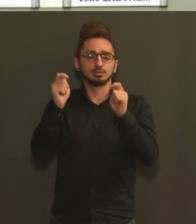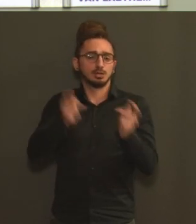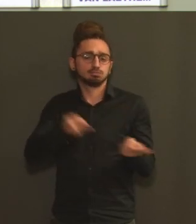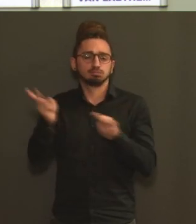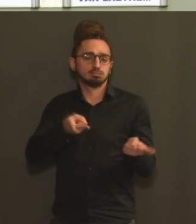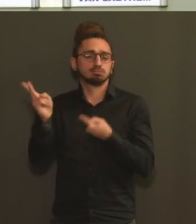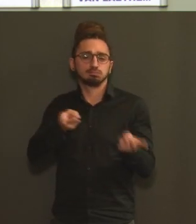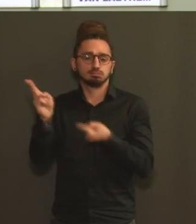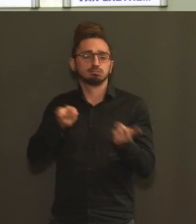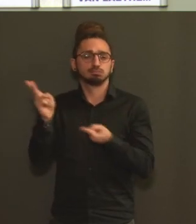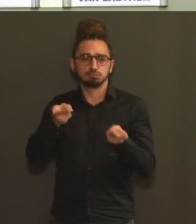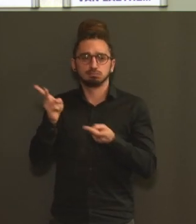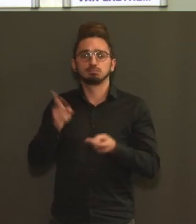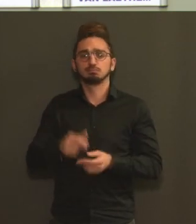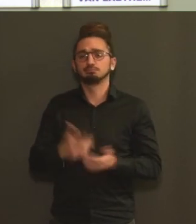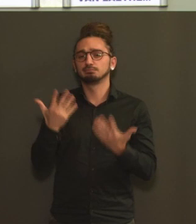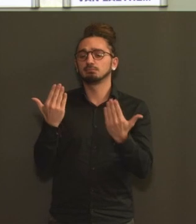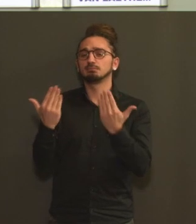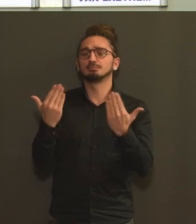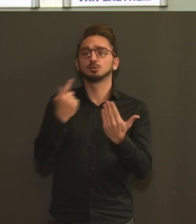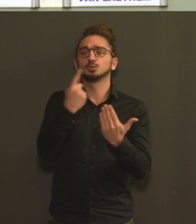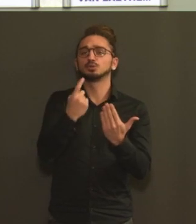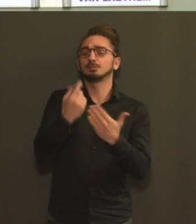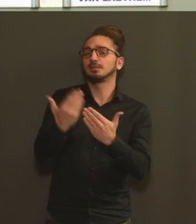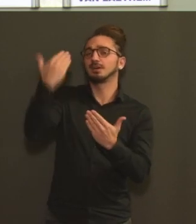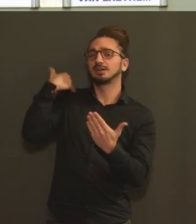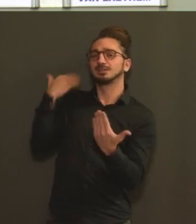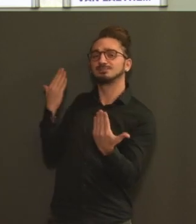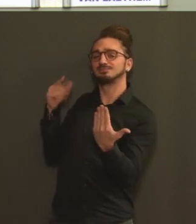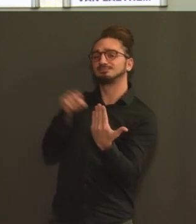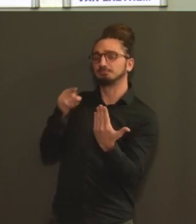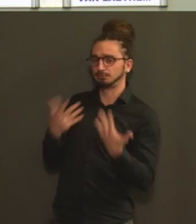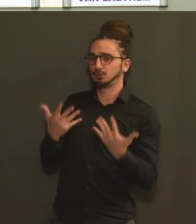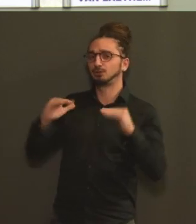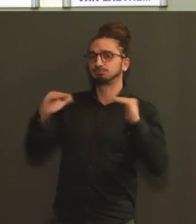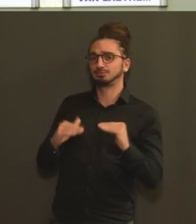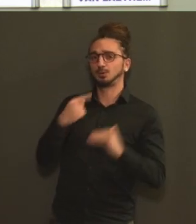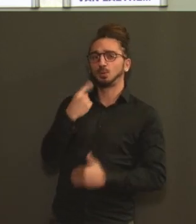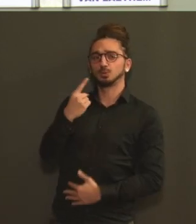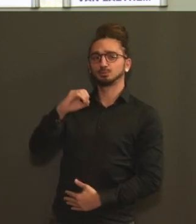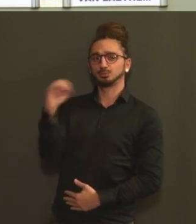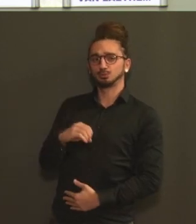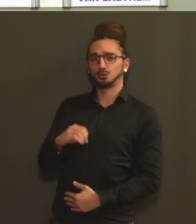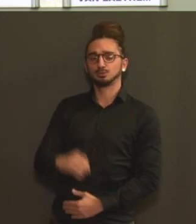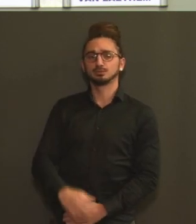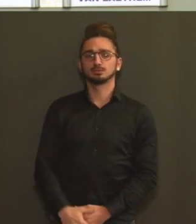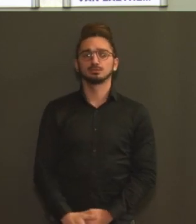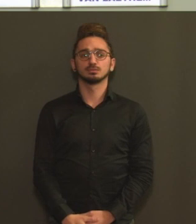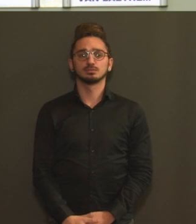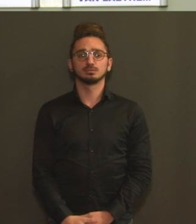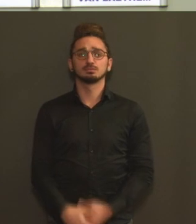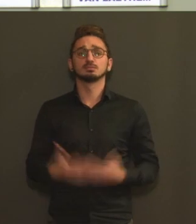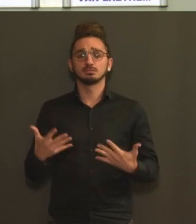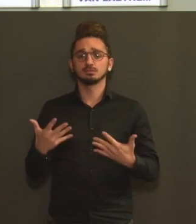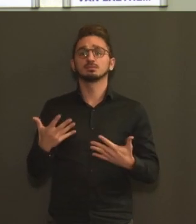jours. C'est 11% de moins que ce qu'on avait au préalable. Et si nous gardons ce rythme, ce sera encore mieux bien sûr si